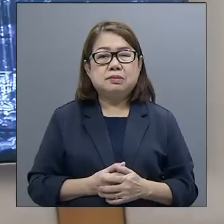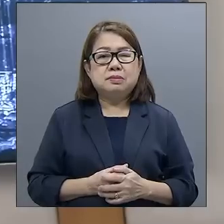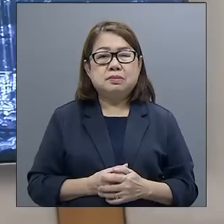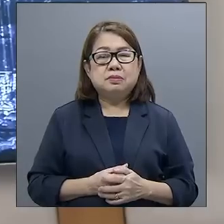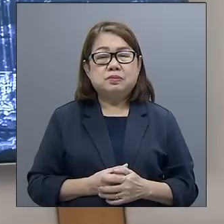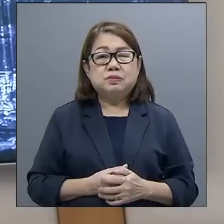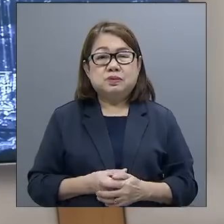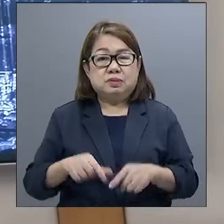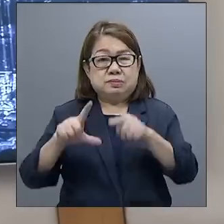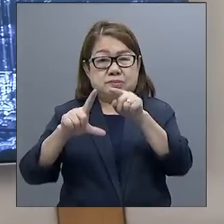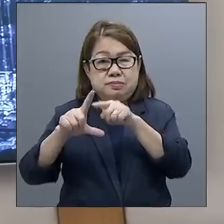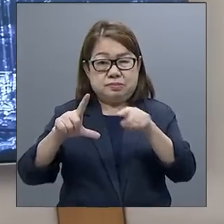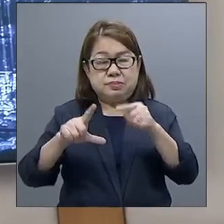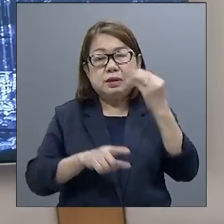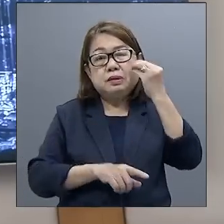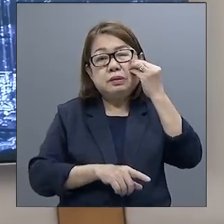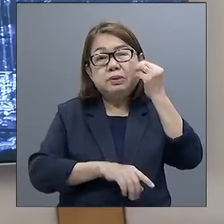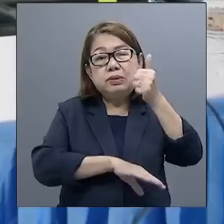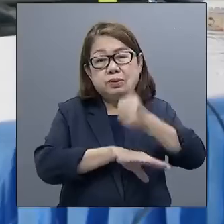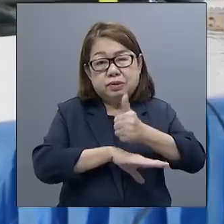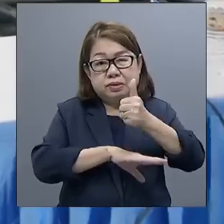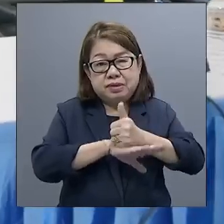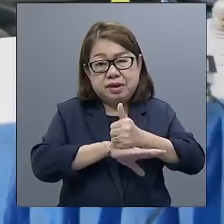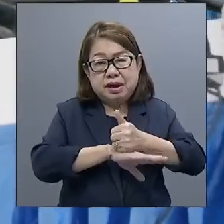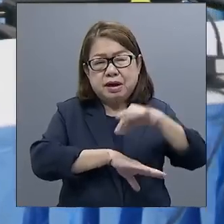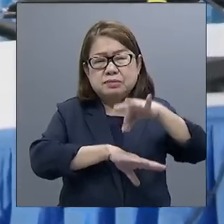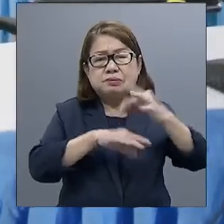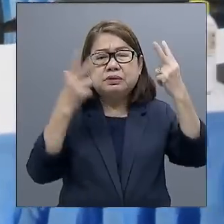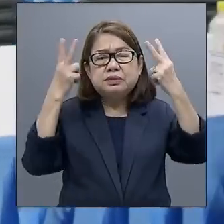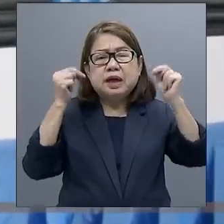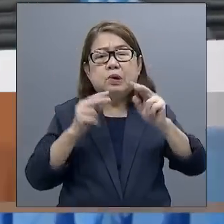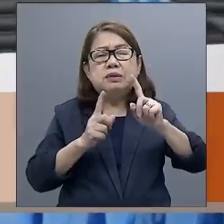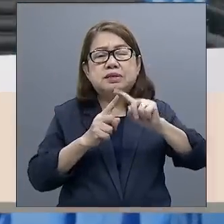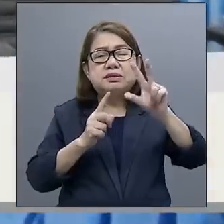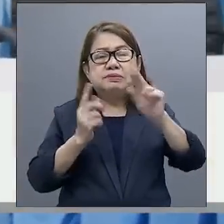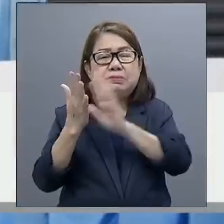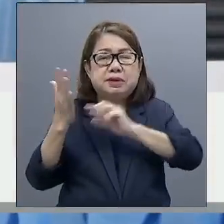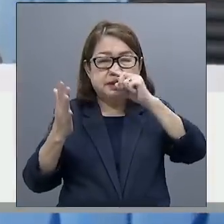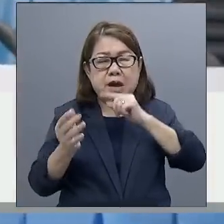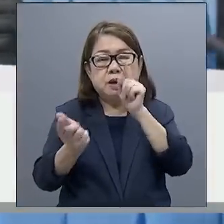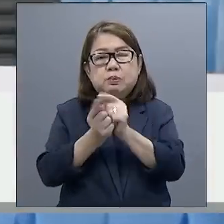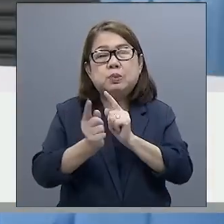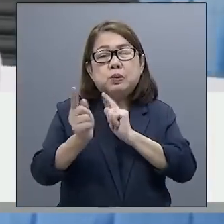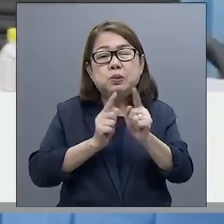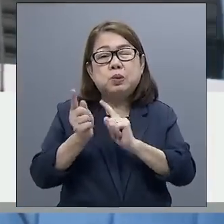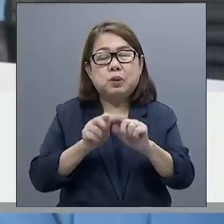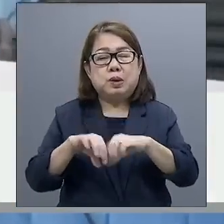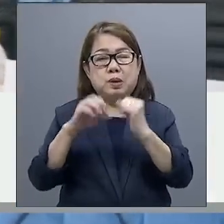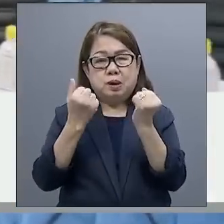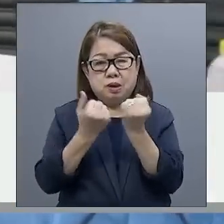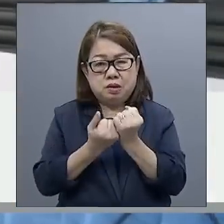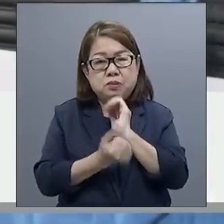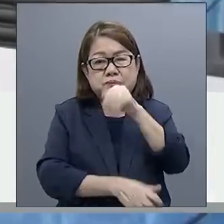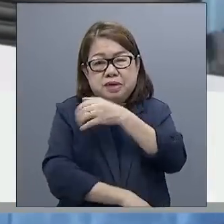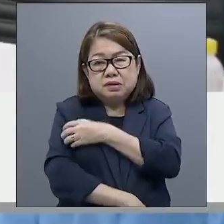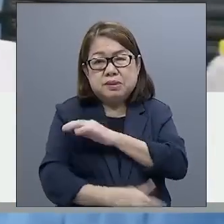ก่อนที่พรรคก้าวไกลนำโดยนายพิธาลิ้มเจริญรัตน์แคนดิเดตนายกรัฐมนตรีคนที่30ค่ะจะหารือกับสมาคมสันนิบาตเทศบาลแห่งประเทศไทยใน